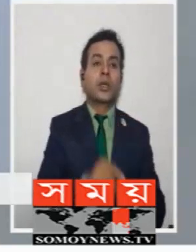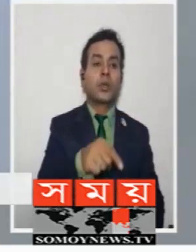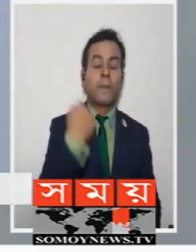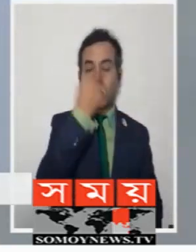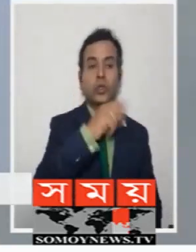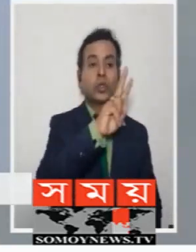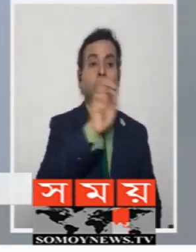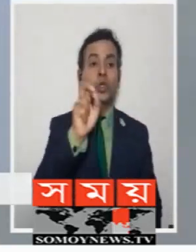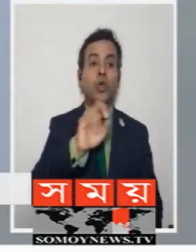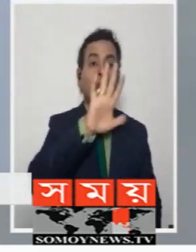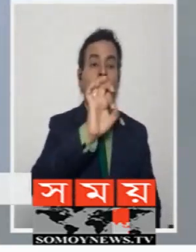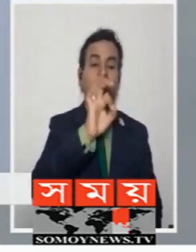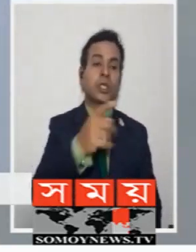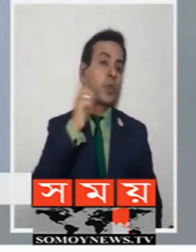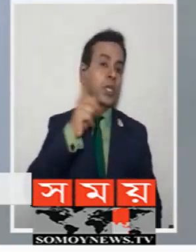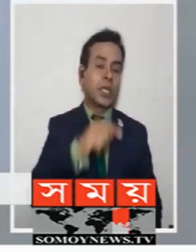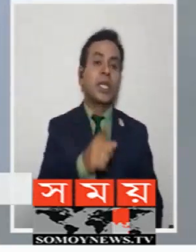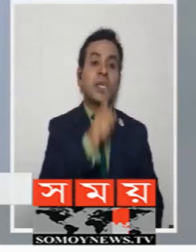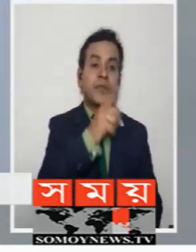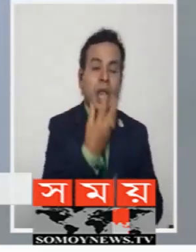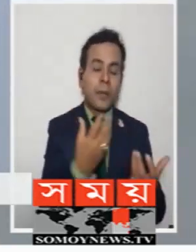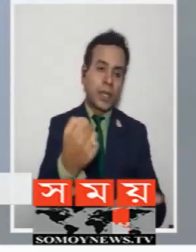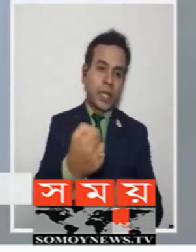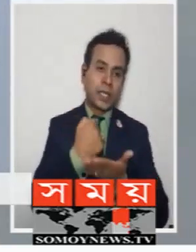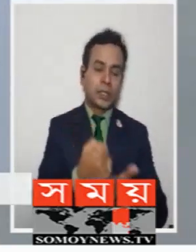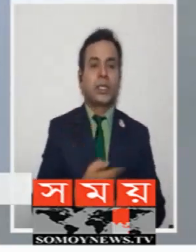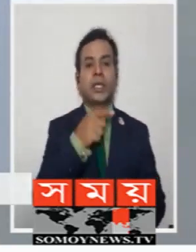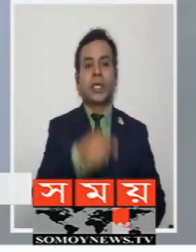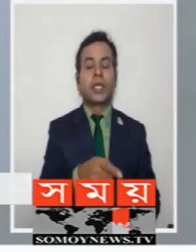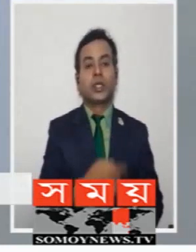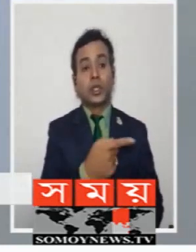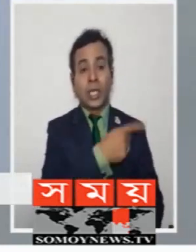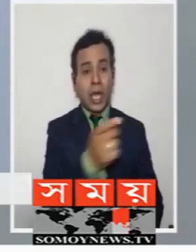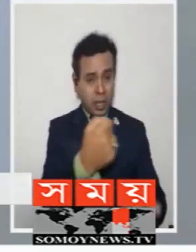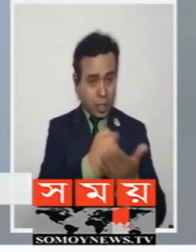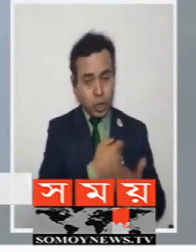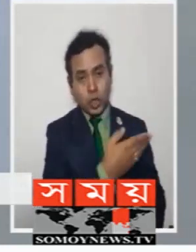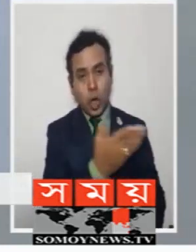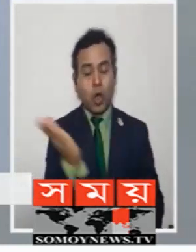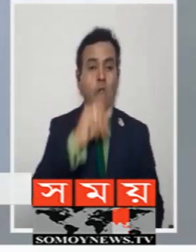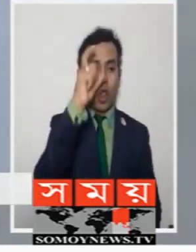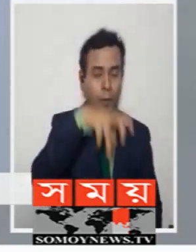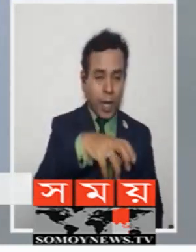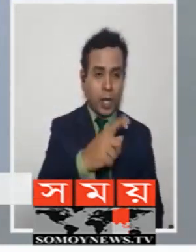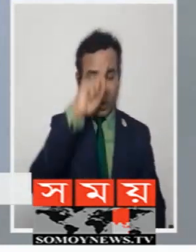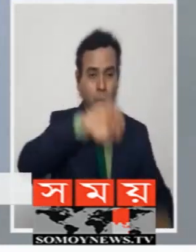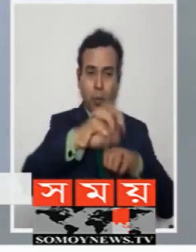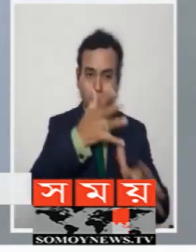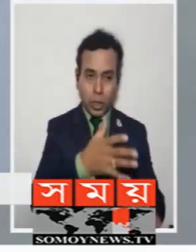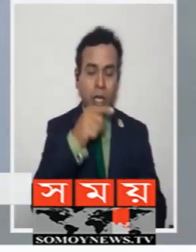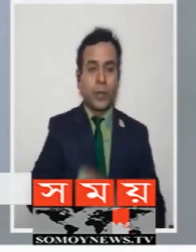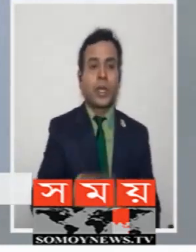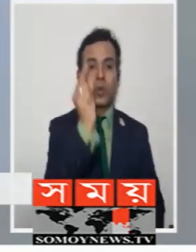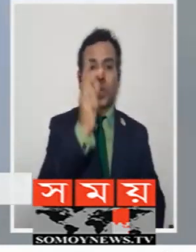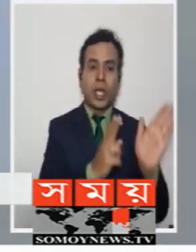ধন্যবাদ জানাই এই সমস্ত সংস্থা এবং মন্ত্রণালয় এবং যারা গ্রুপ আমাদের জন্য এই সহায়তা করে যাচ্ছেন, তাদের প্রতি